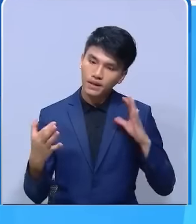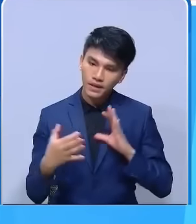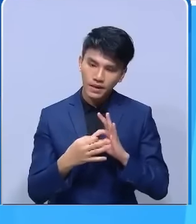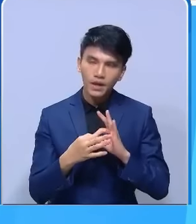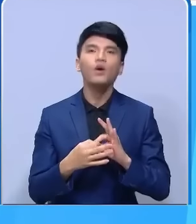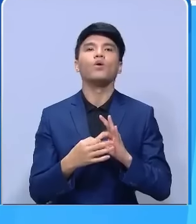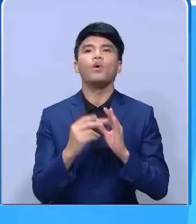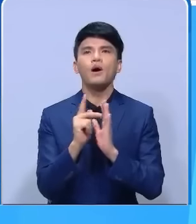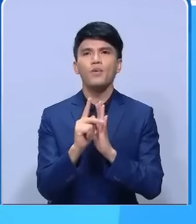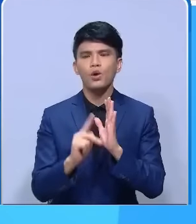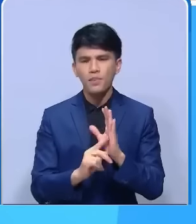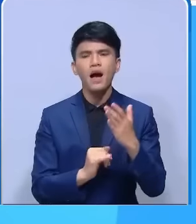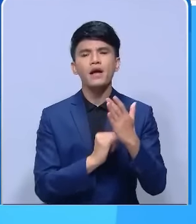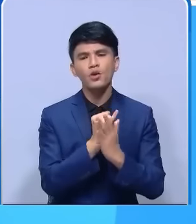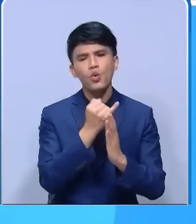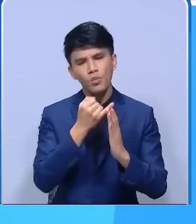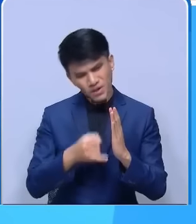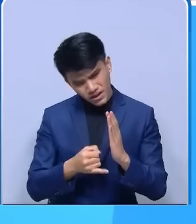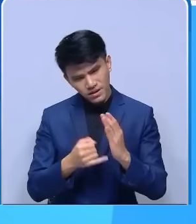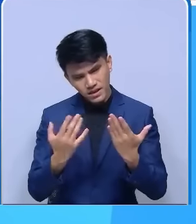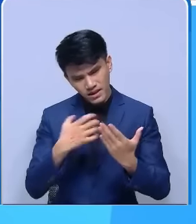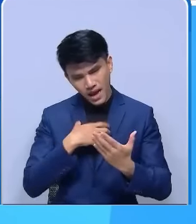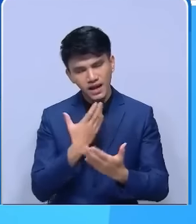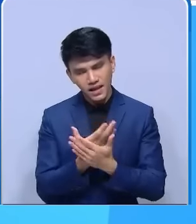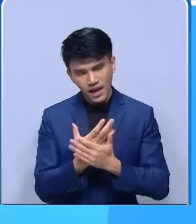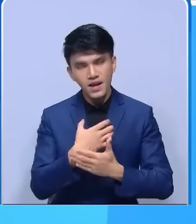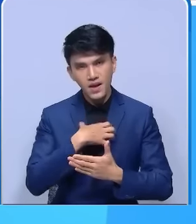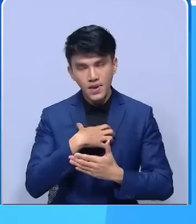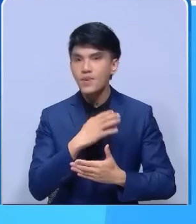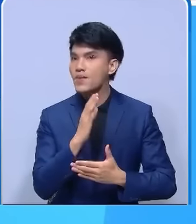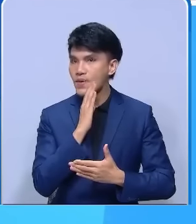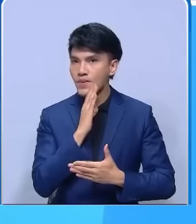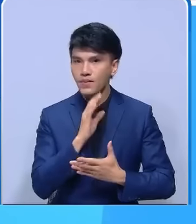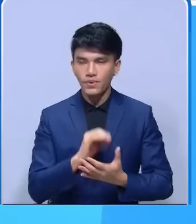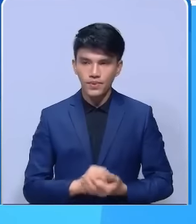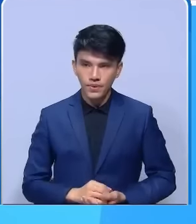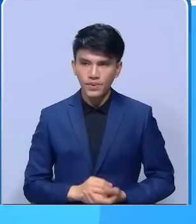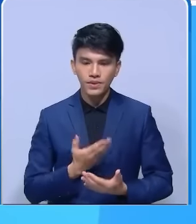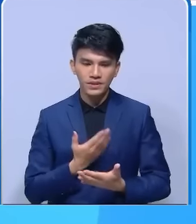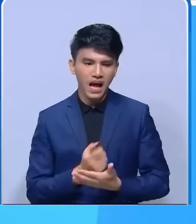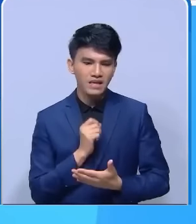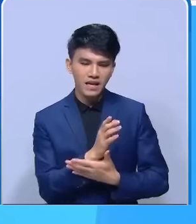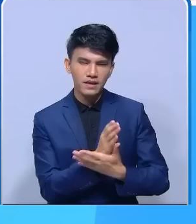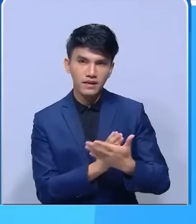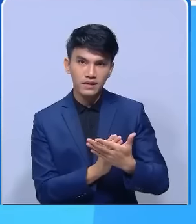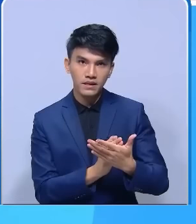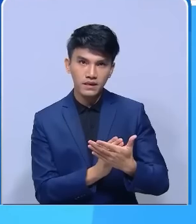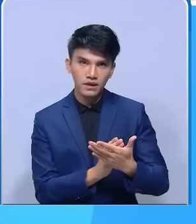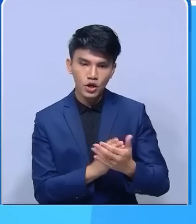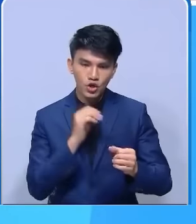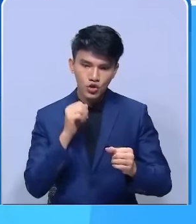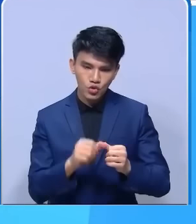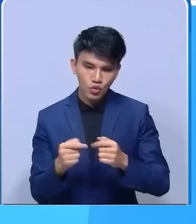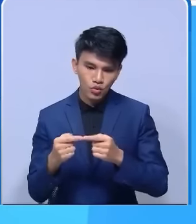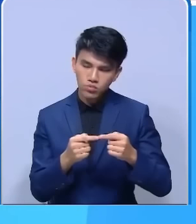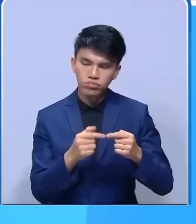ขาวหรือว่าสีดำเนี่ยต่างก็ต้องการผลกำไรแล้วถ้าเกิดว่าการยอมจ่ายเงินครึ่งนึงเพื่อให้องค์กรนี้อยู่รอดต่อ